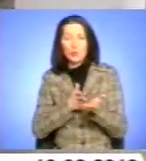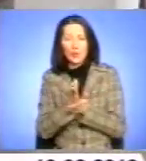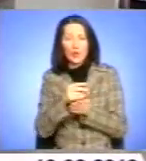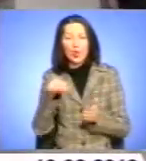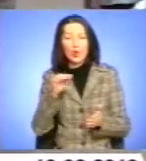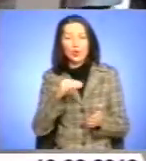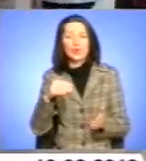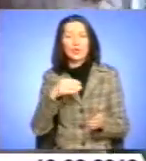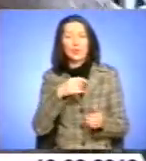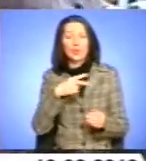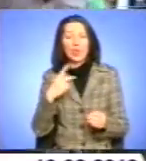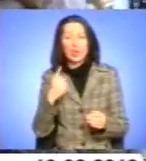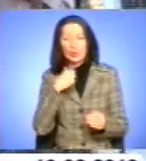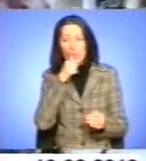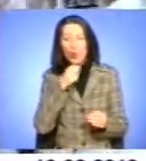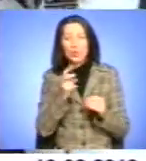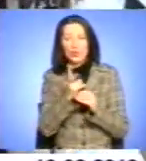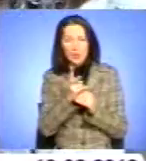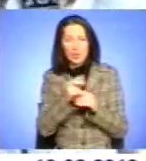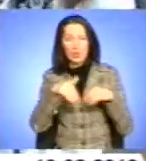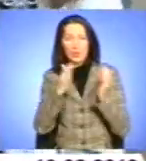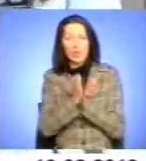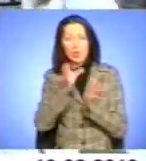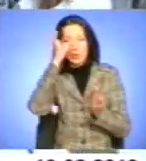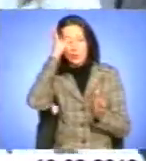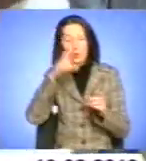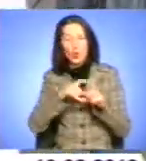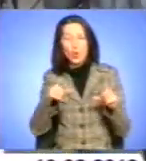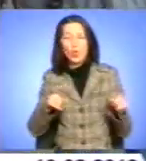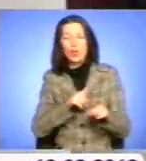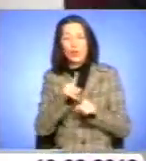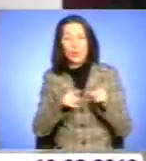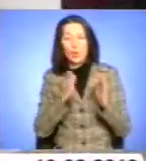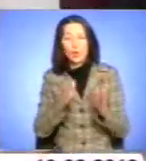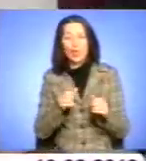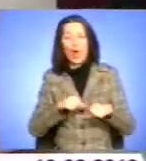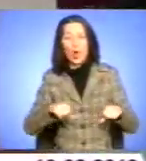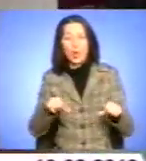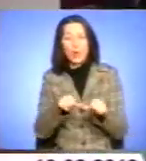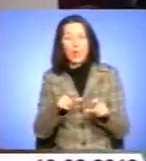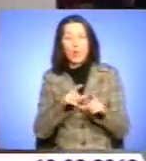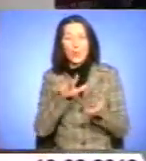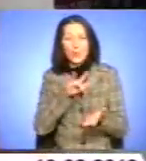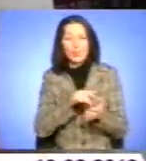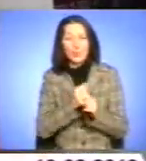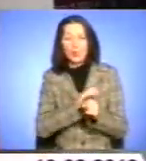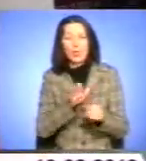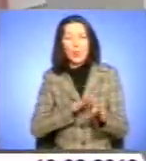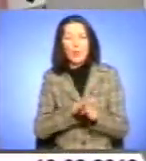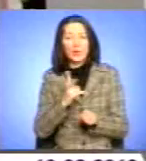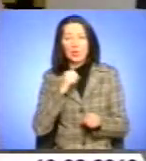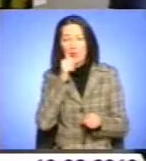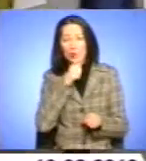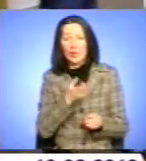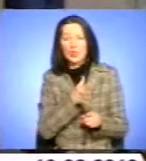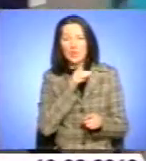року 12-ту загальноосвітню школу реформували. І хоча колегіум у місті працює не повних 2 роки, за цей час зміни, що відбулися